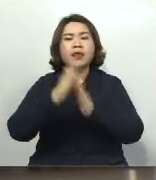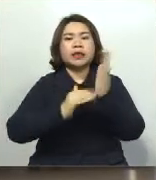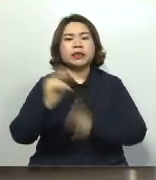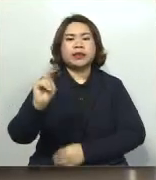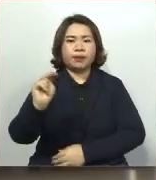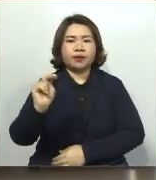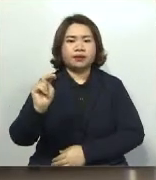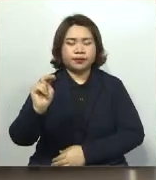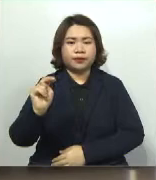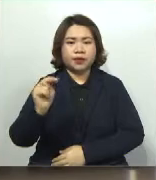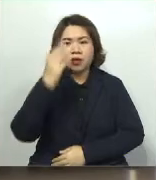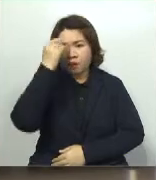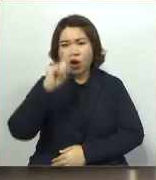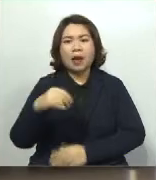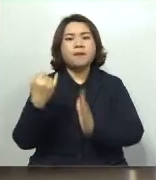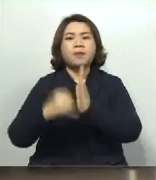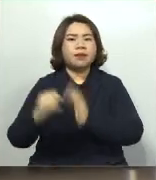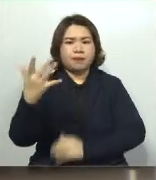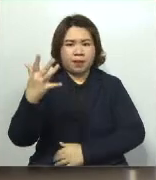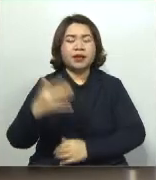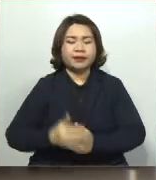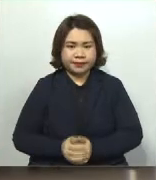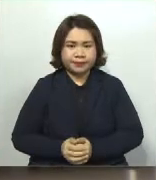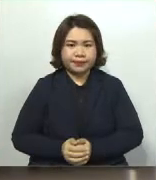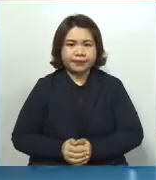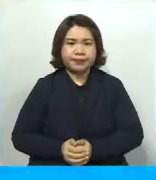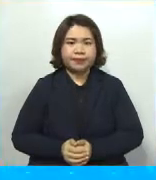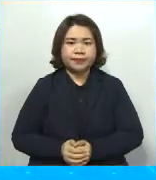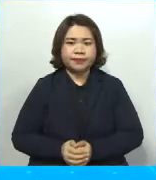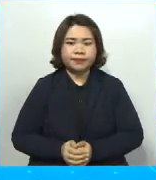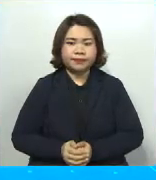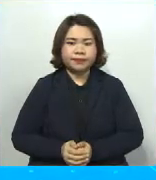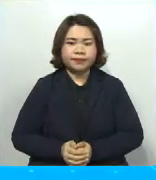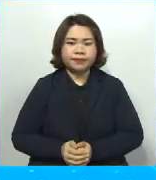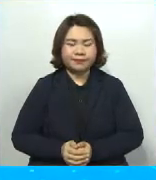งินเท่านั้นนะคะเพื่อจะได้ไม่เกิดเป็นบัตรเสียค่ะคุณกรองแก้วคุณปวีณาคุณเสกสมคะ ค่ะ